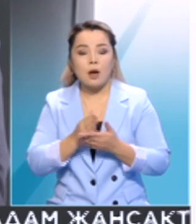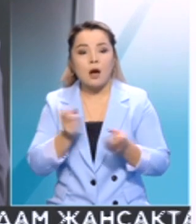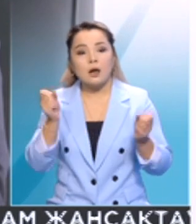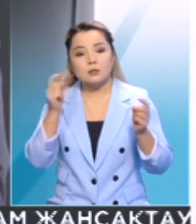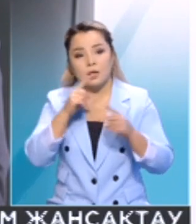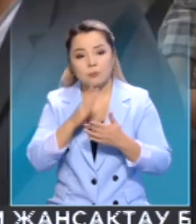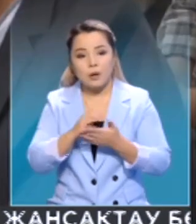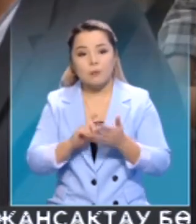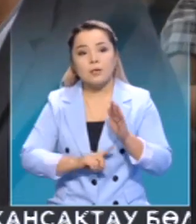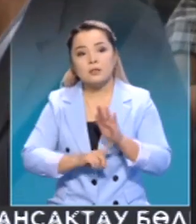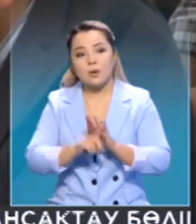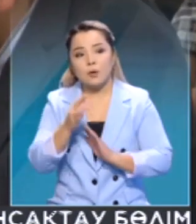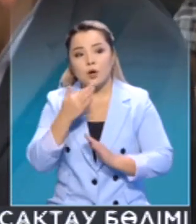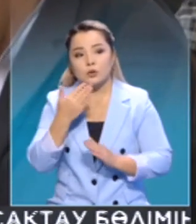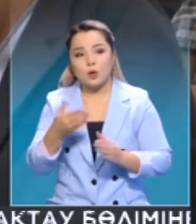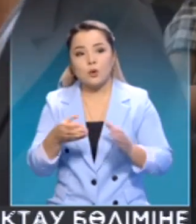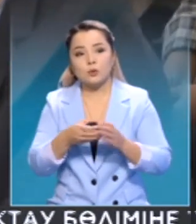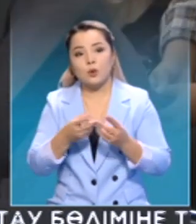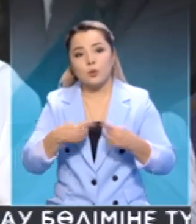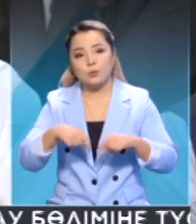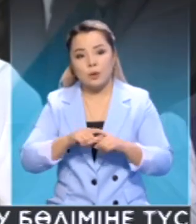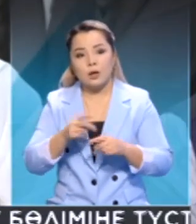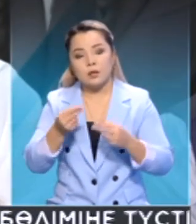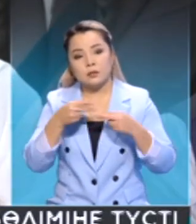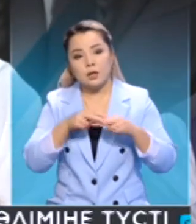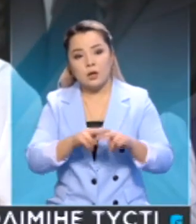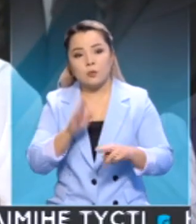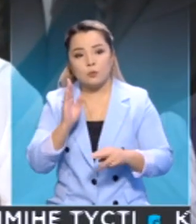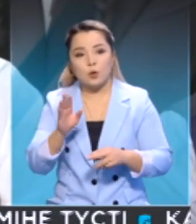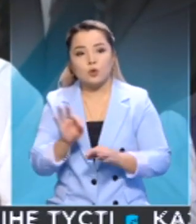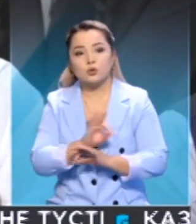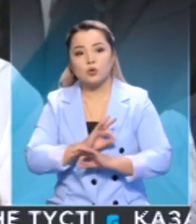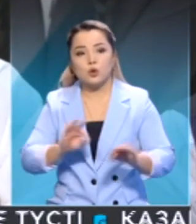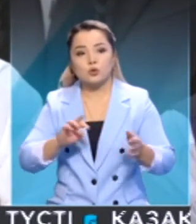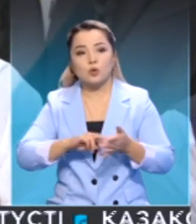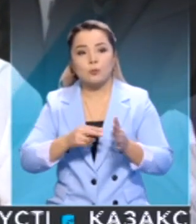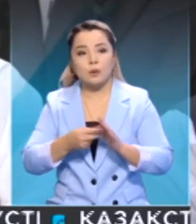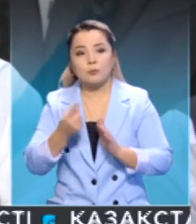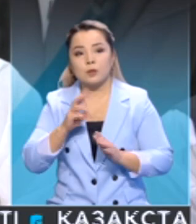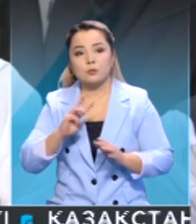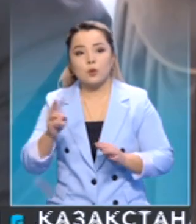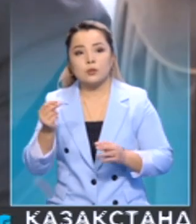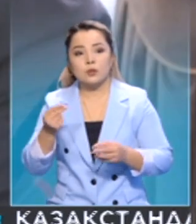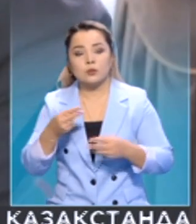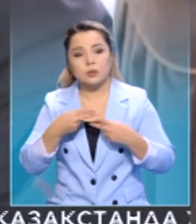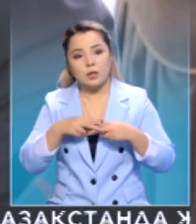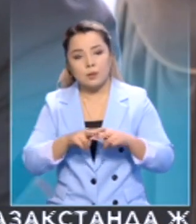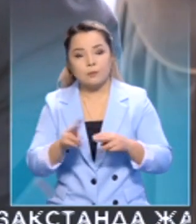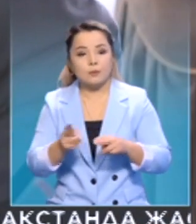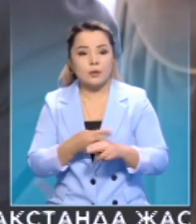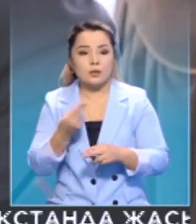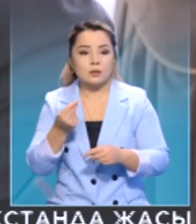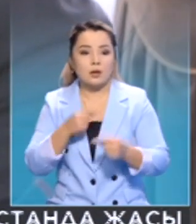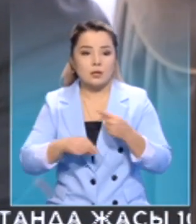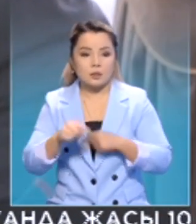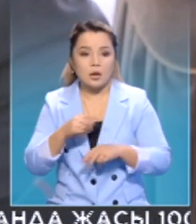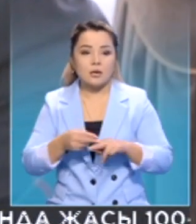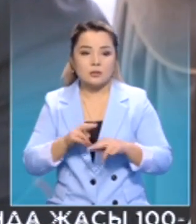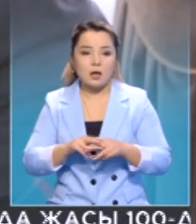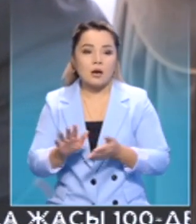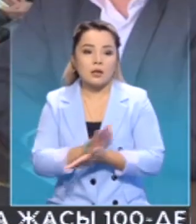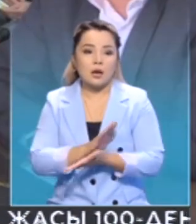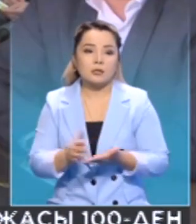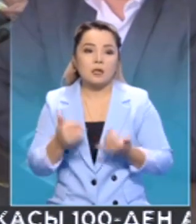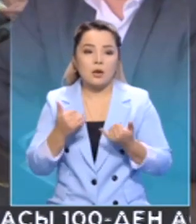анықтады. Бастаманы Біріккен Ұлттар ұйымы қаржыландырады. Үздік жобаларға 1 миллион теңгеге дейін қайтарымсыз грант беріледі.